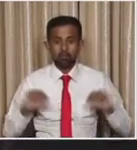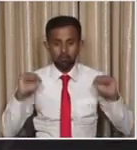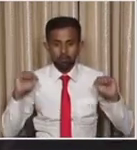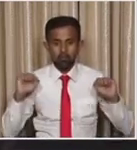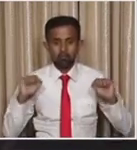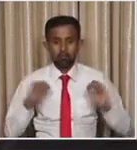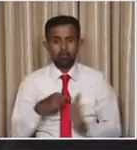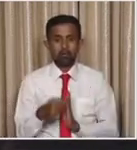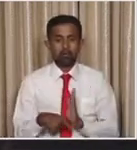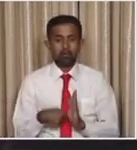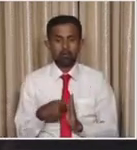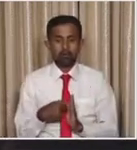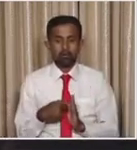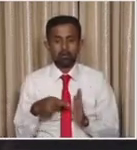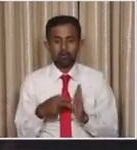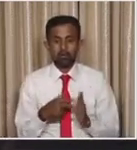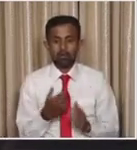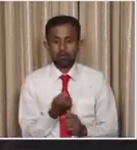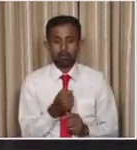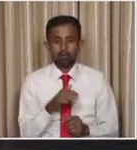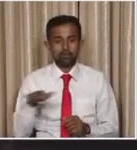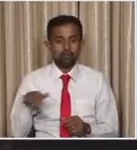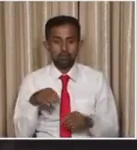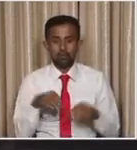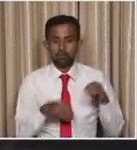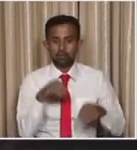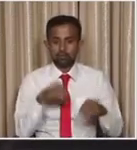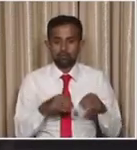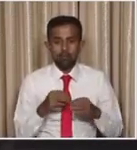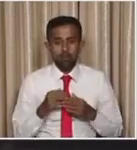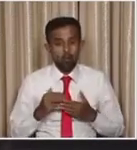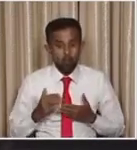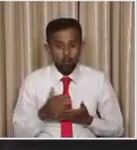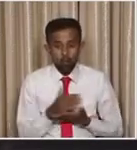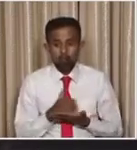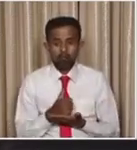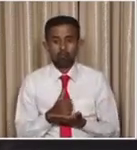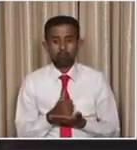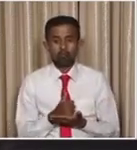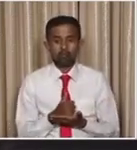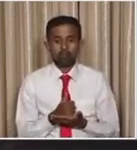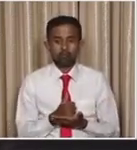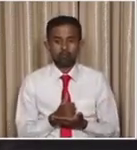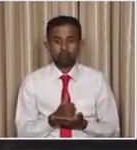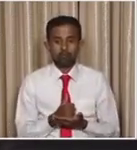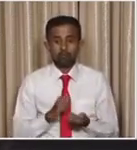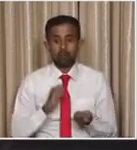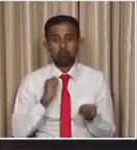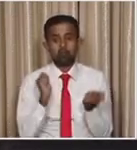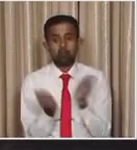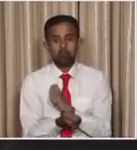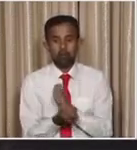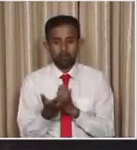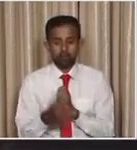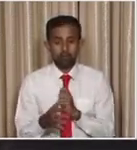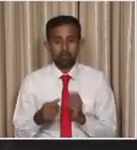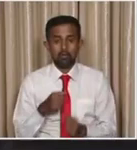මේ රටේ ආර්ථිකයේ සමාජයේ දේශපාලන සියලු තත්ත්වයන් උඩු යටිකුරු කරලා අපේ